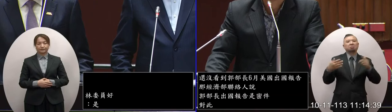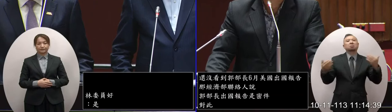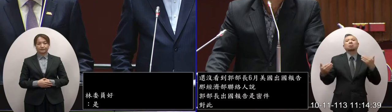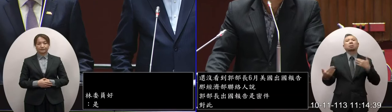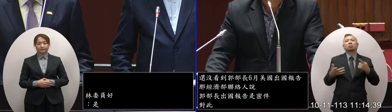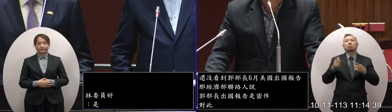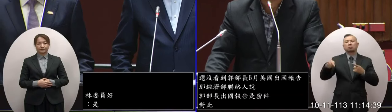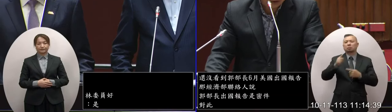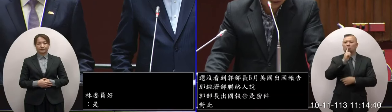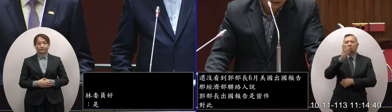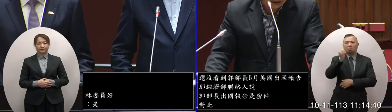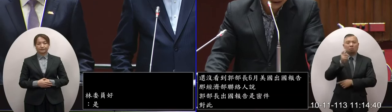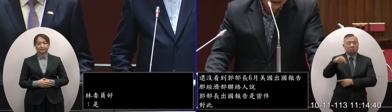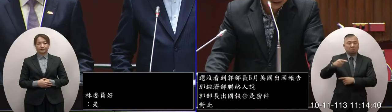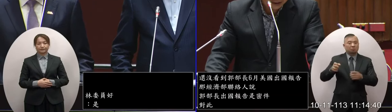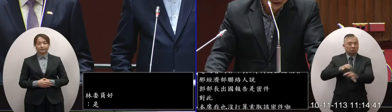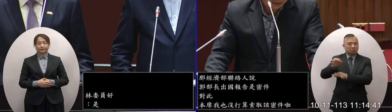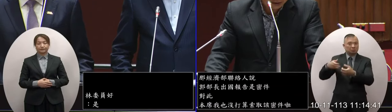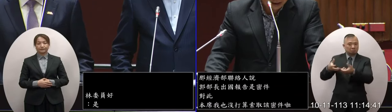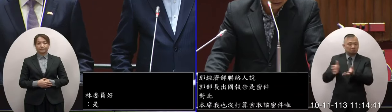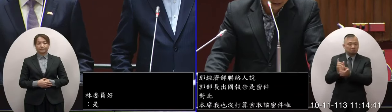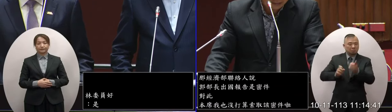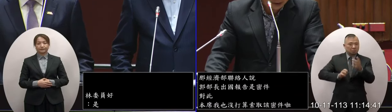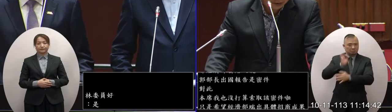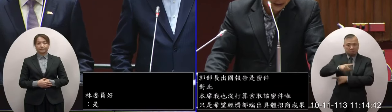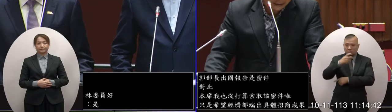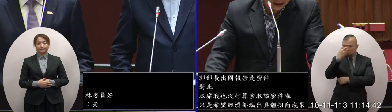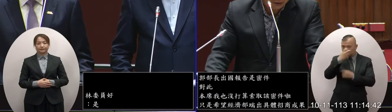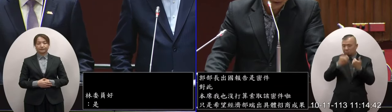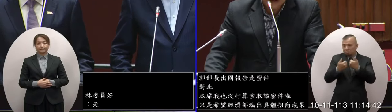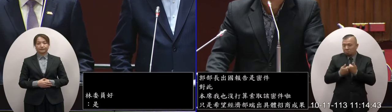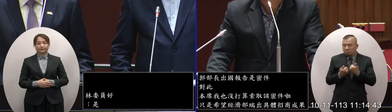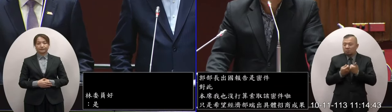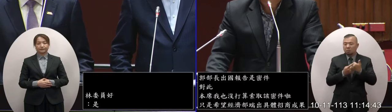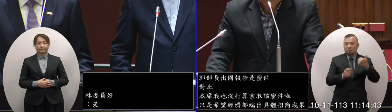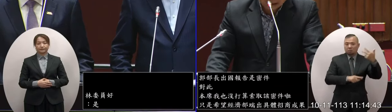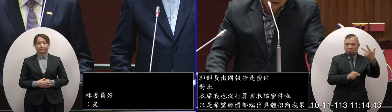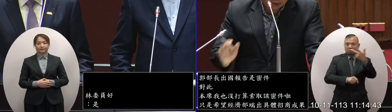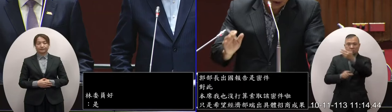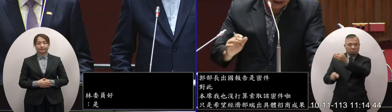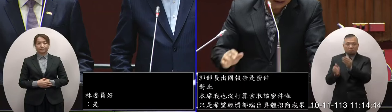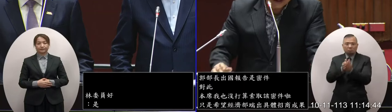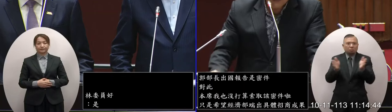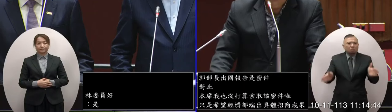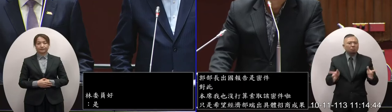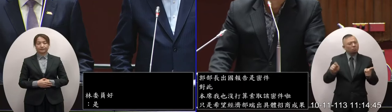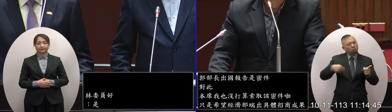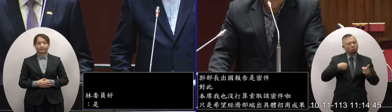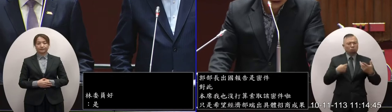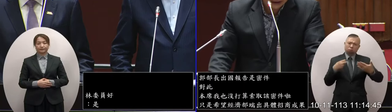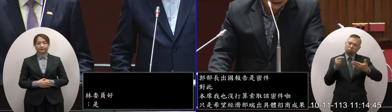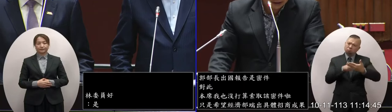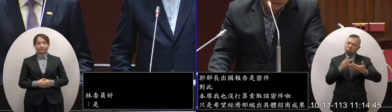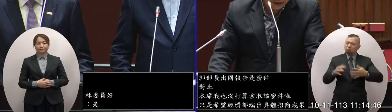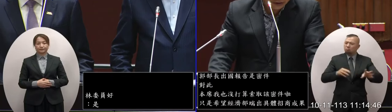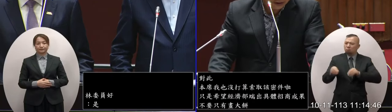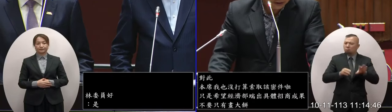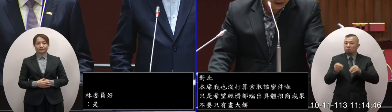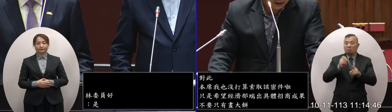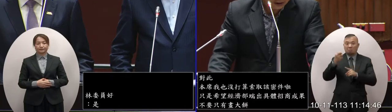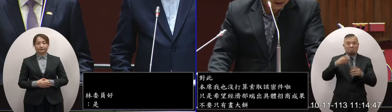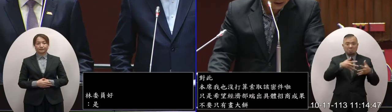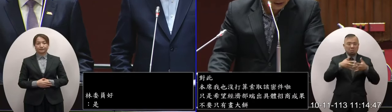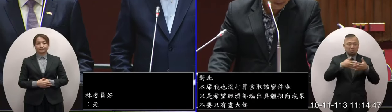投审会七月到九月的新闻稿，也没有看到说来自美国啊，这个新的一个投